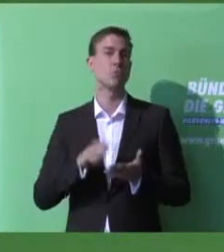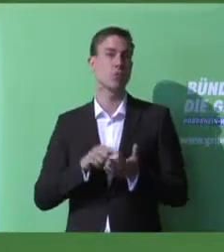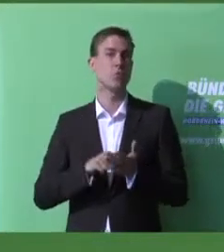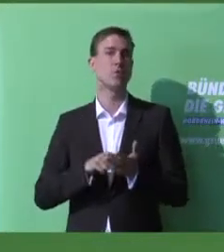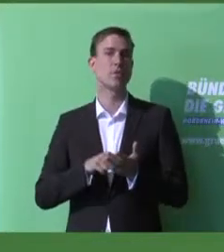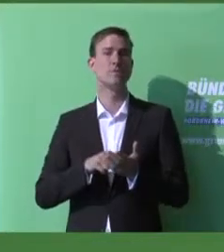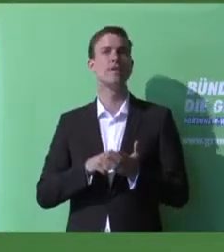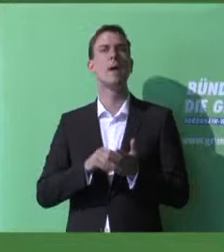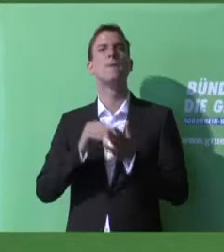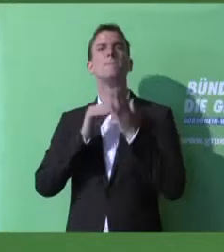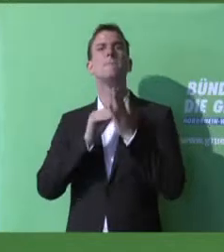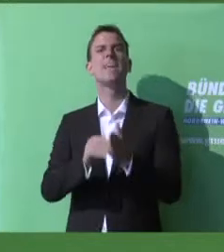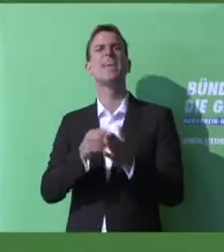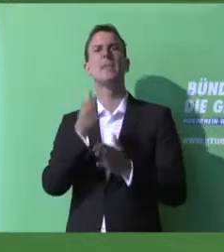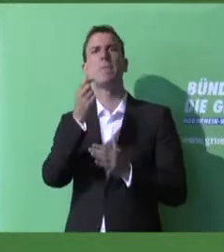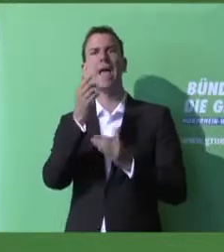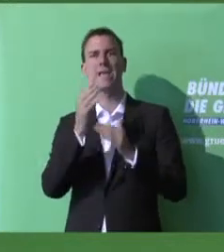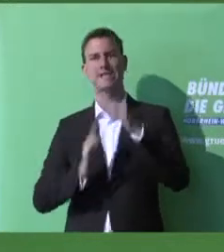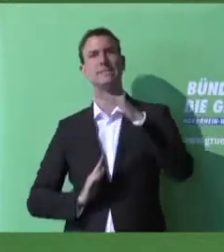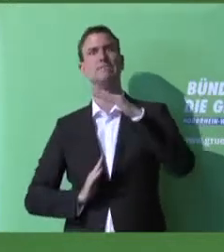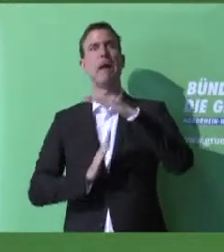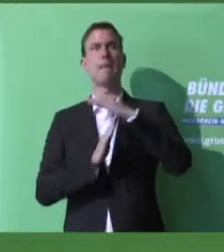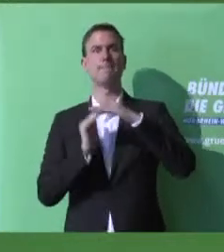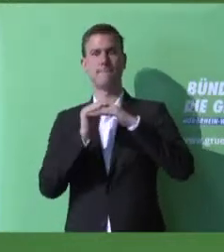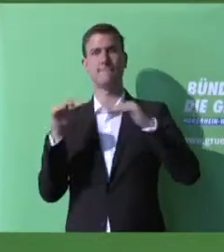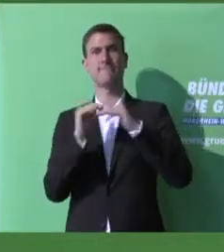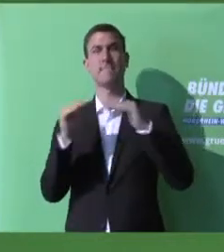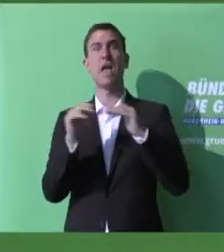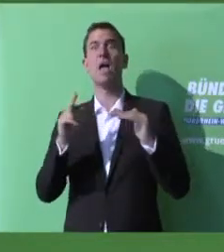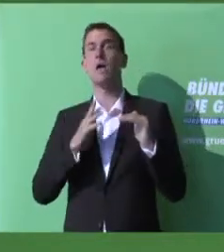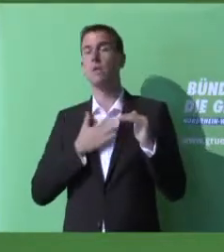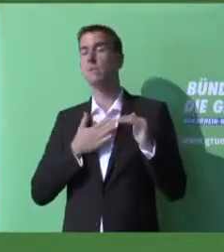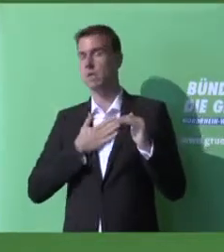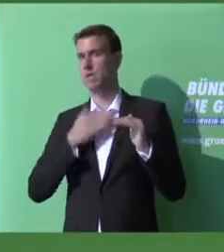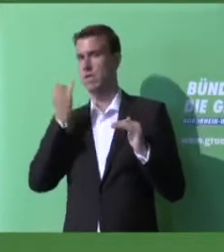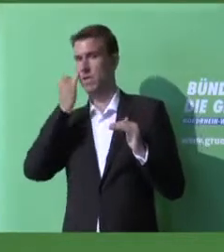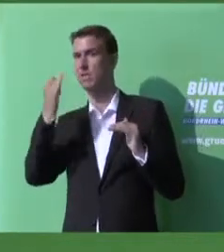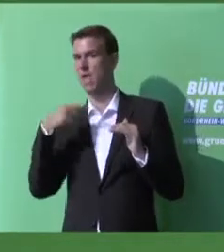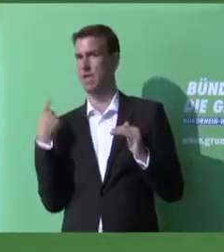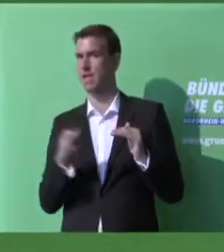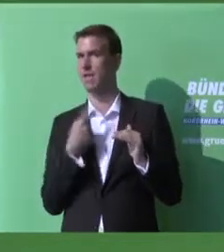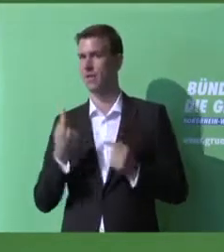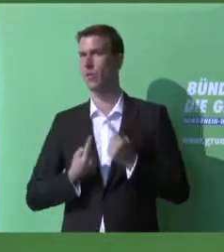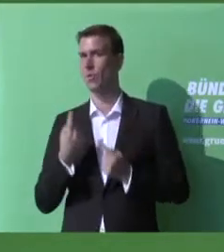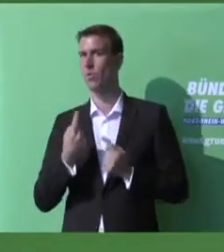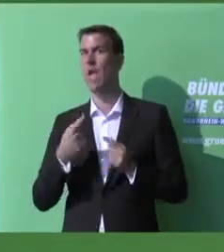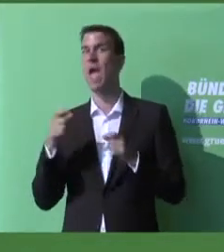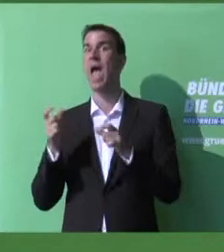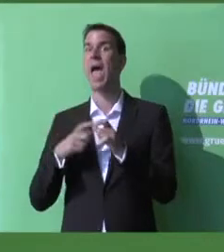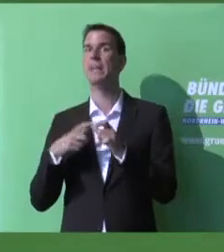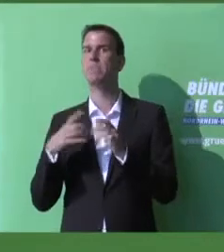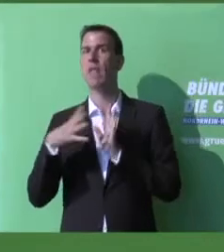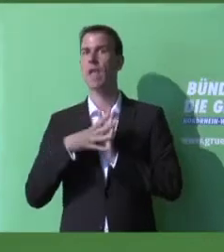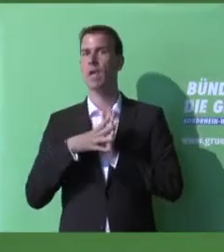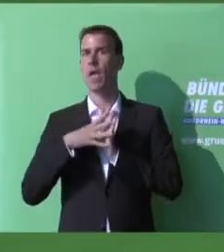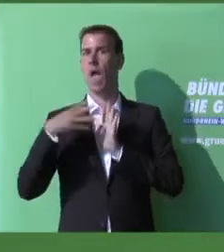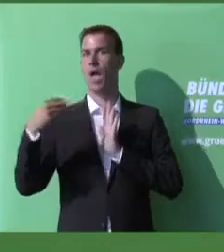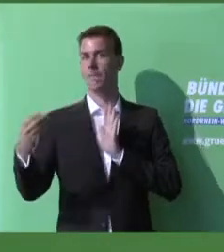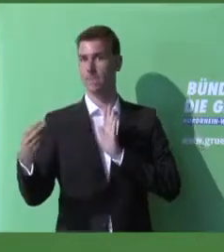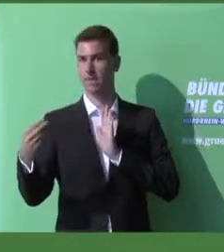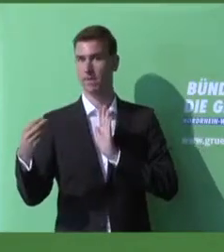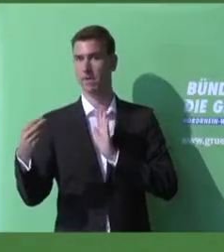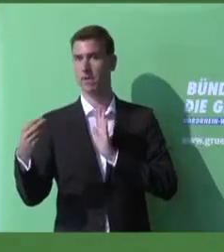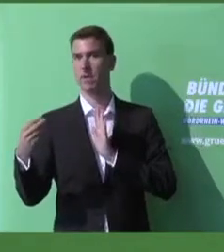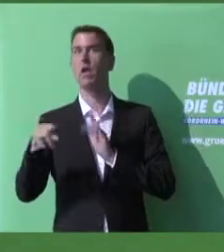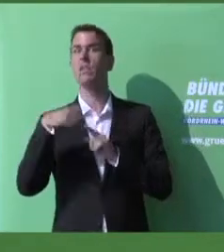der Mietpreisbremse ursprünglich von uns kam, dann hat sie die SPD abgeschrieben und hat